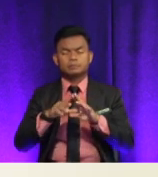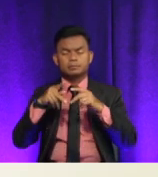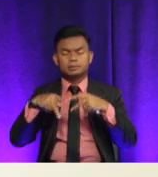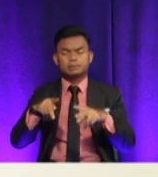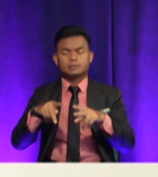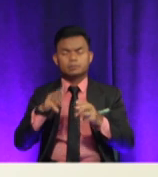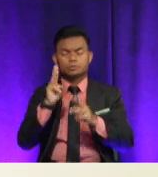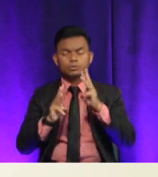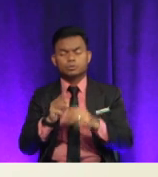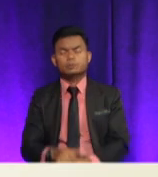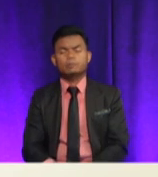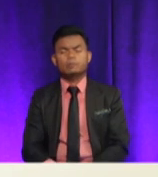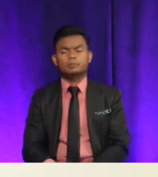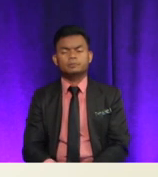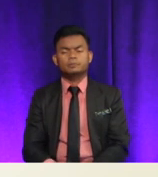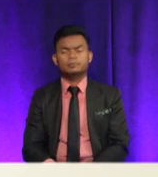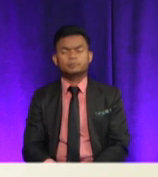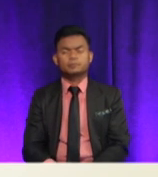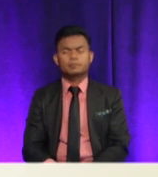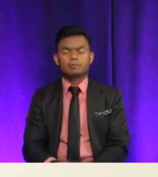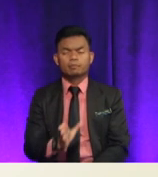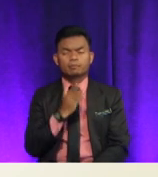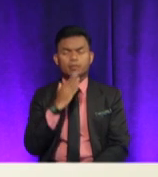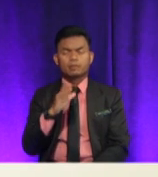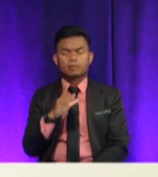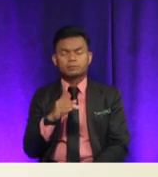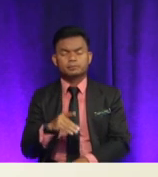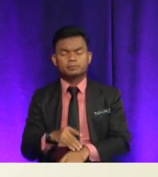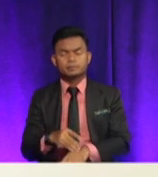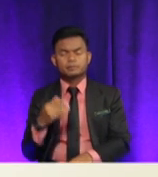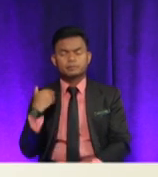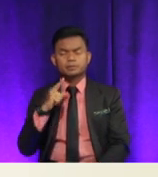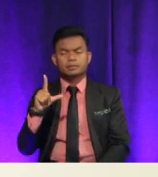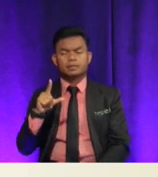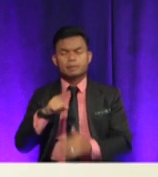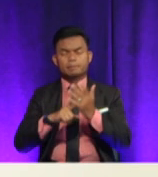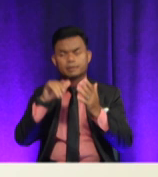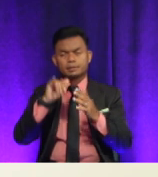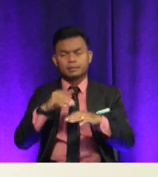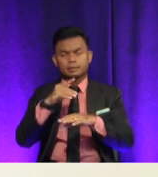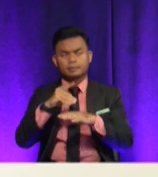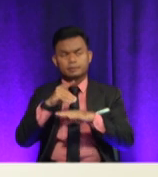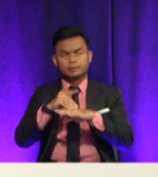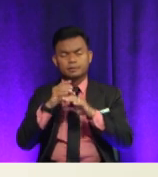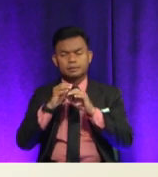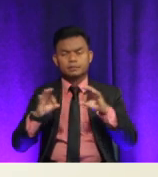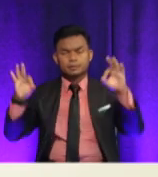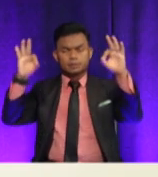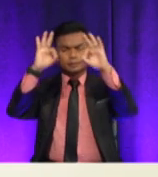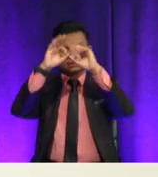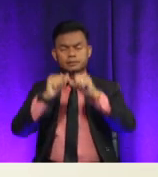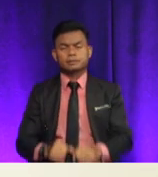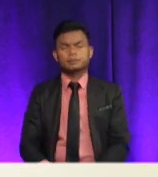tak pernah ada pun sebelumnya oke itu diceritakan kepada orang yang kelima mana kali rangkap yang keenam oke